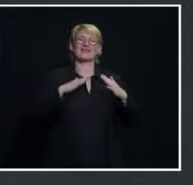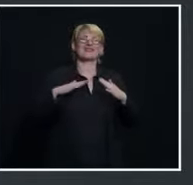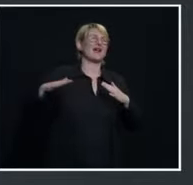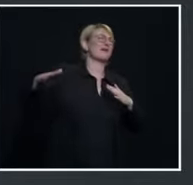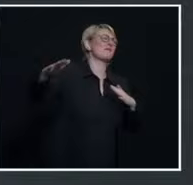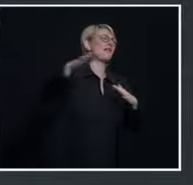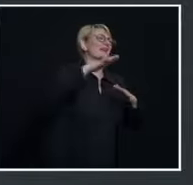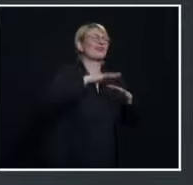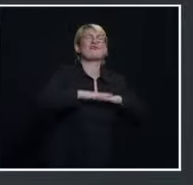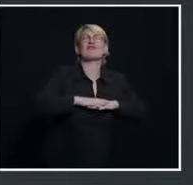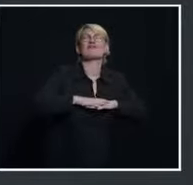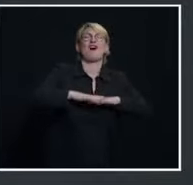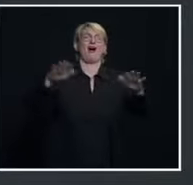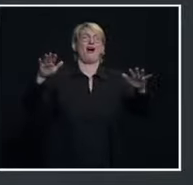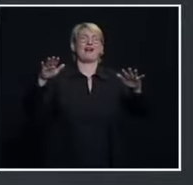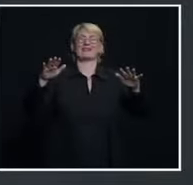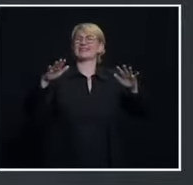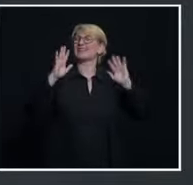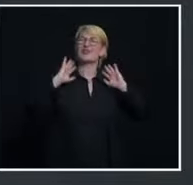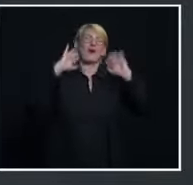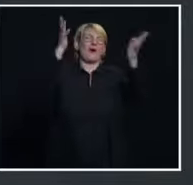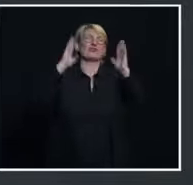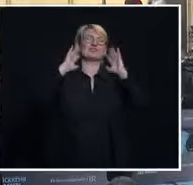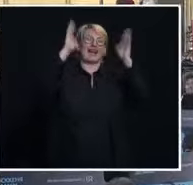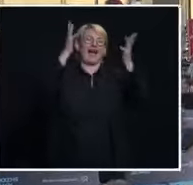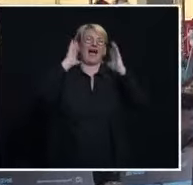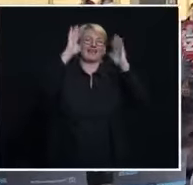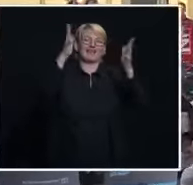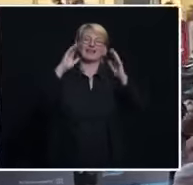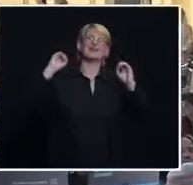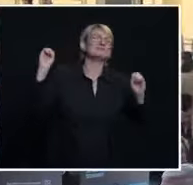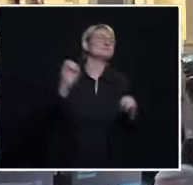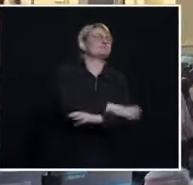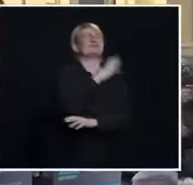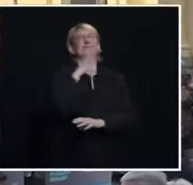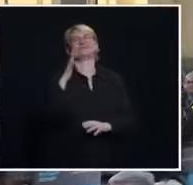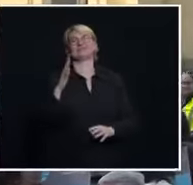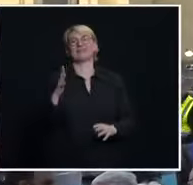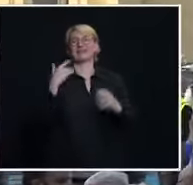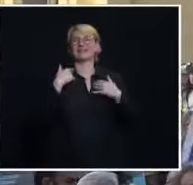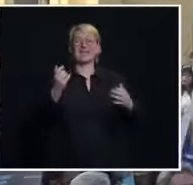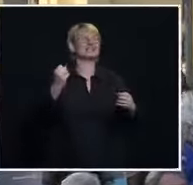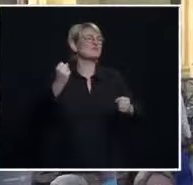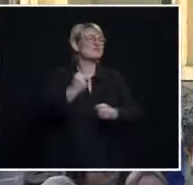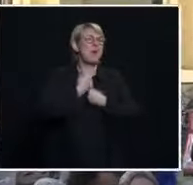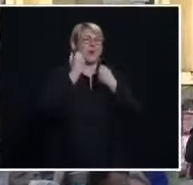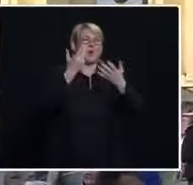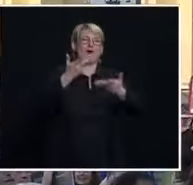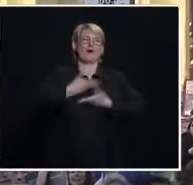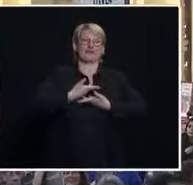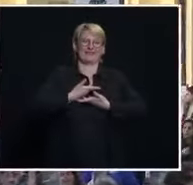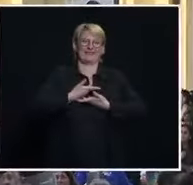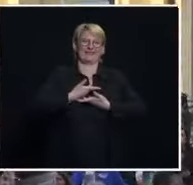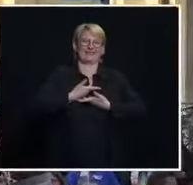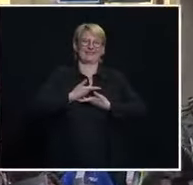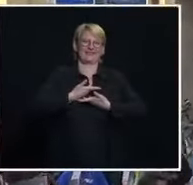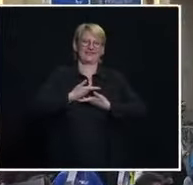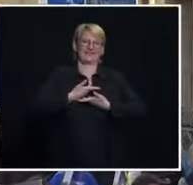ist voll. Das ist großartig. Das ist beeindruckend. Das macht Mut.